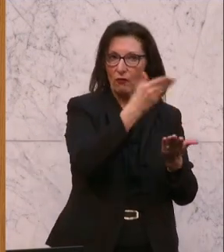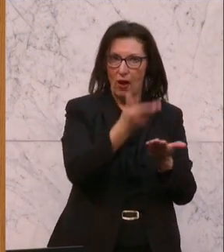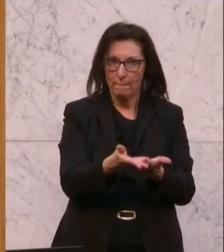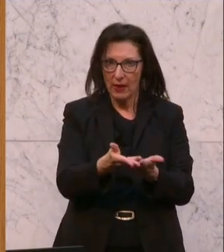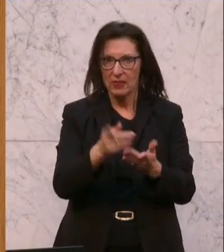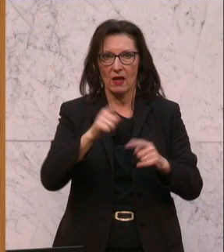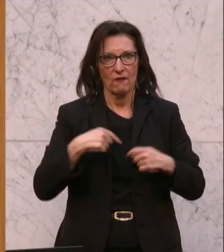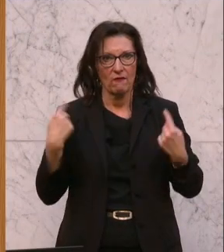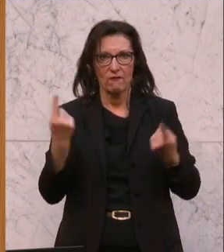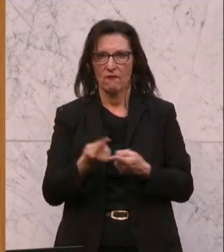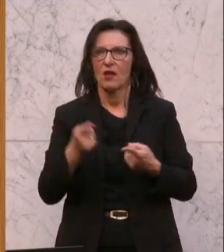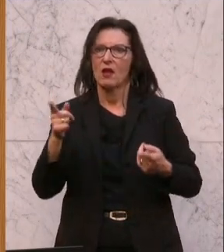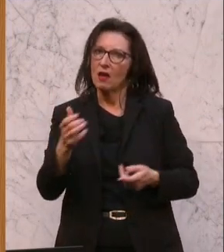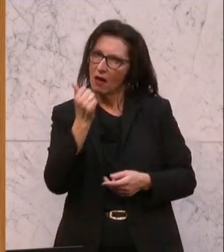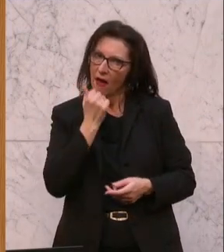Dank.